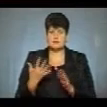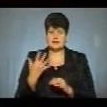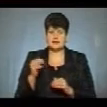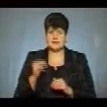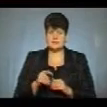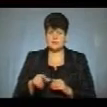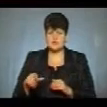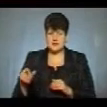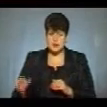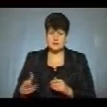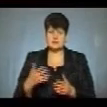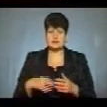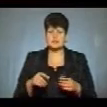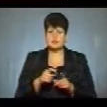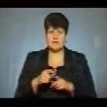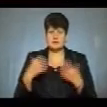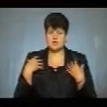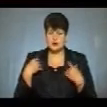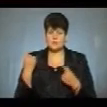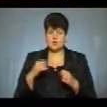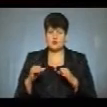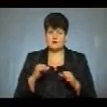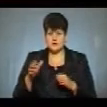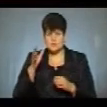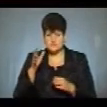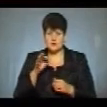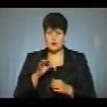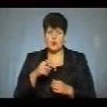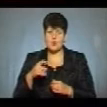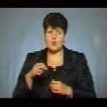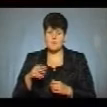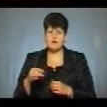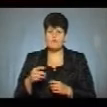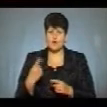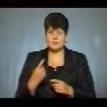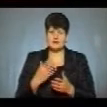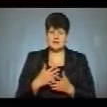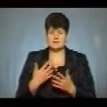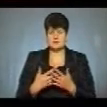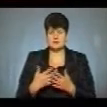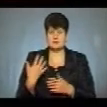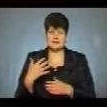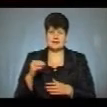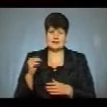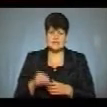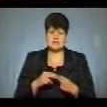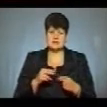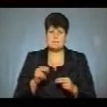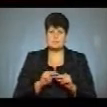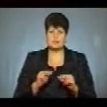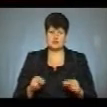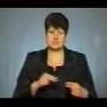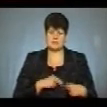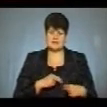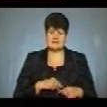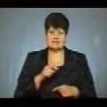освітян. За словами начальниці обласного управління освіти і науки Ольги Хоми, в області є близько 50 тисяч педагогічних працівників. З